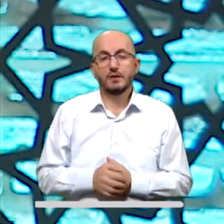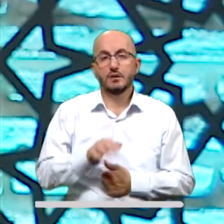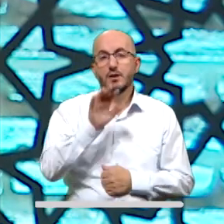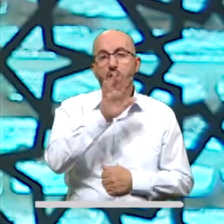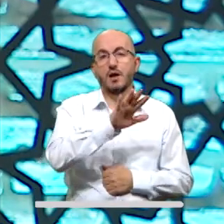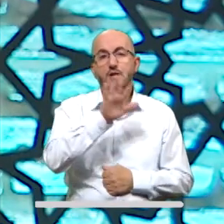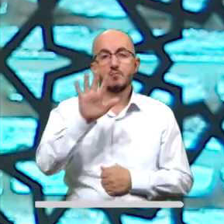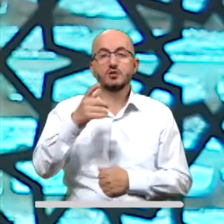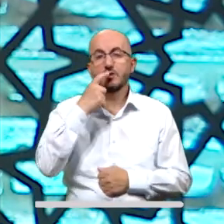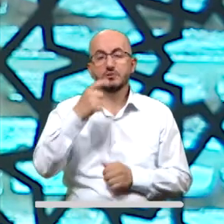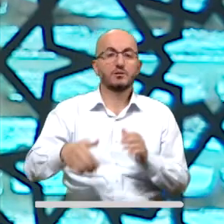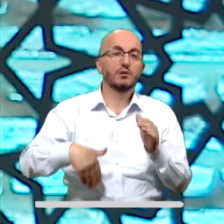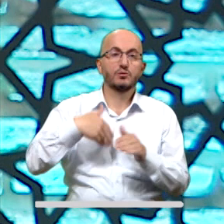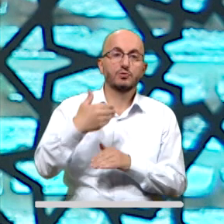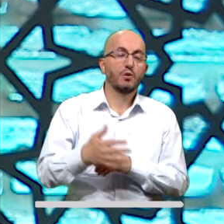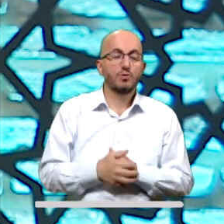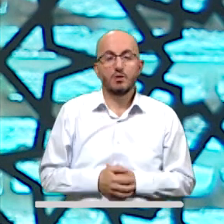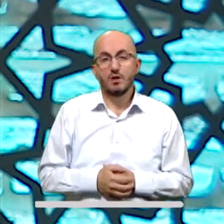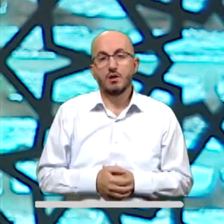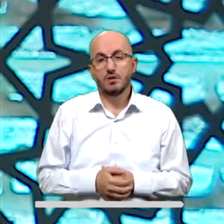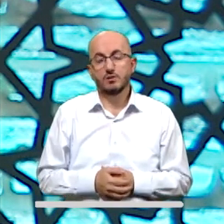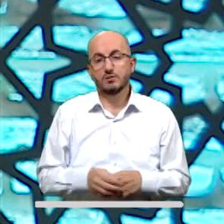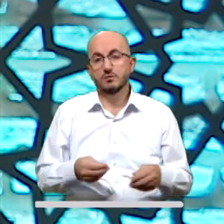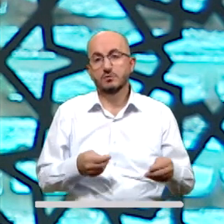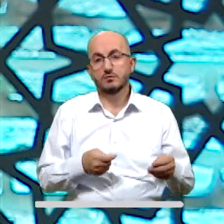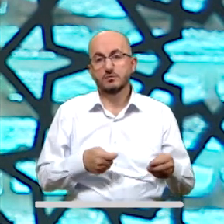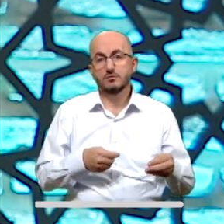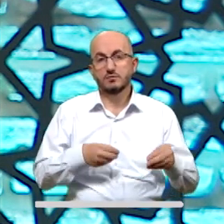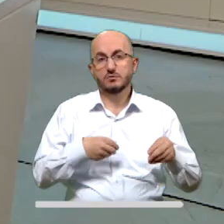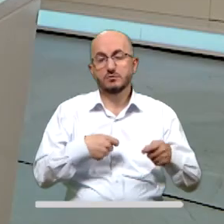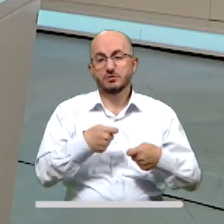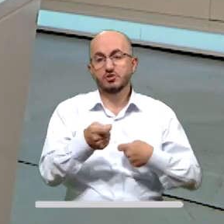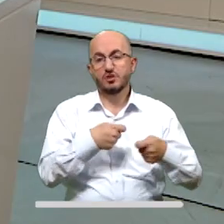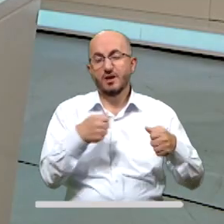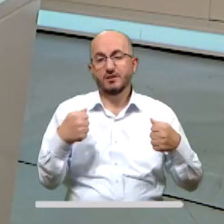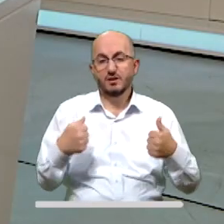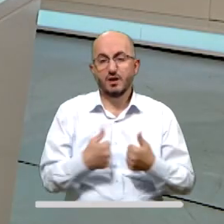50-55 yaşından sonra bir ticari kazaya kurban gittik diyelim.